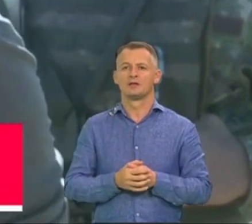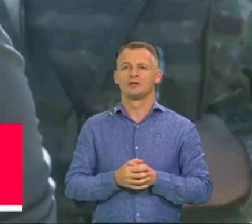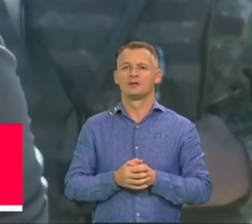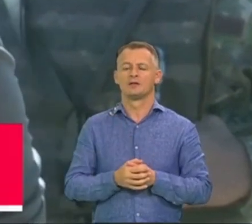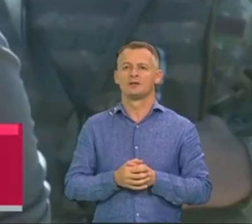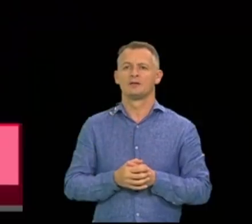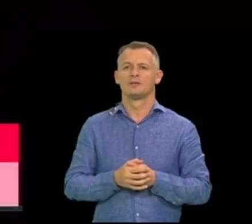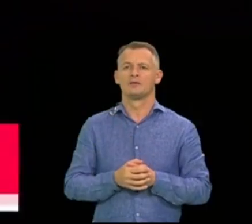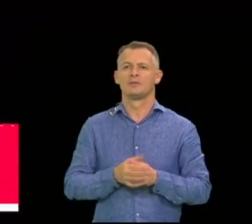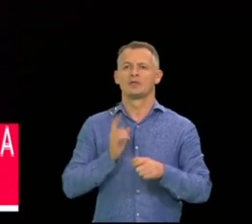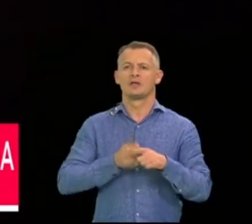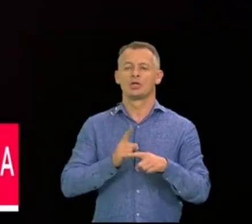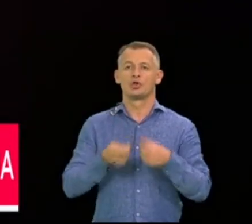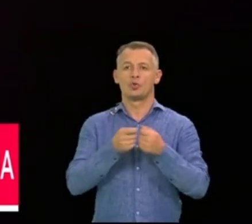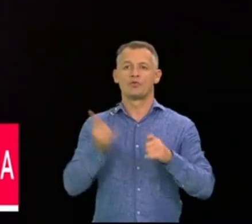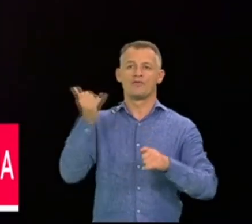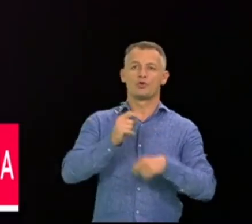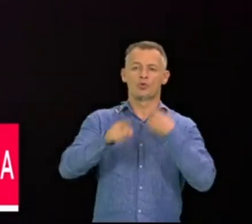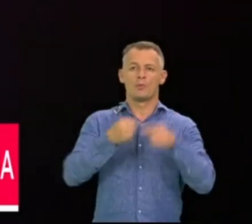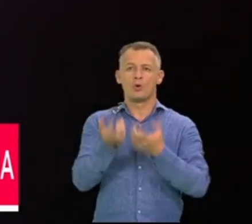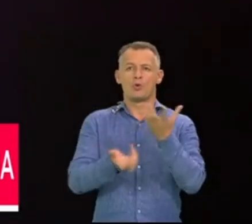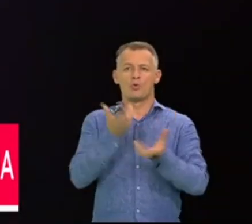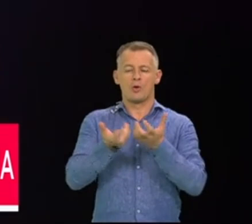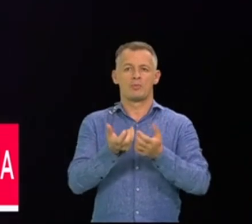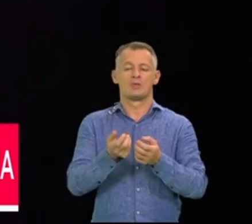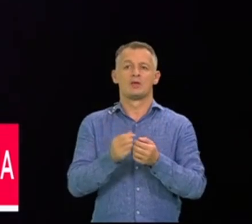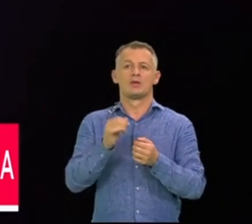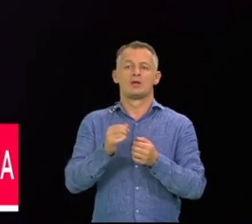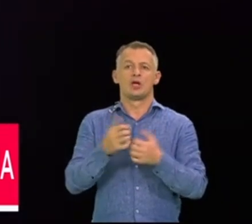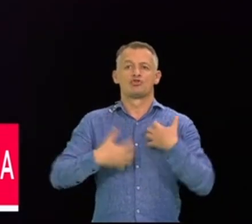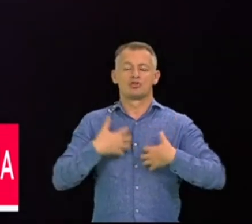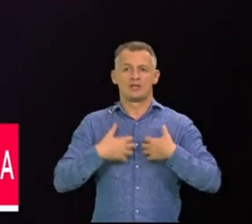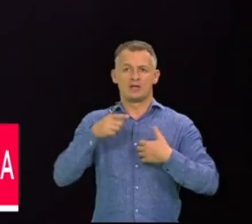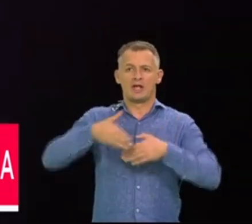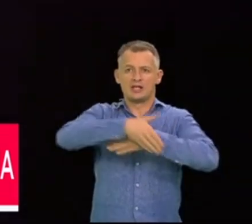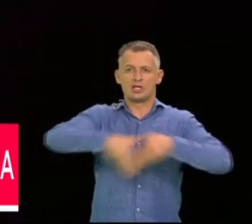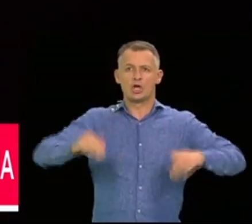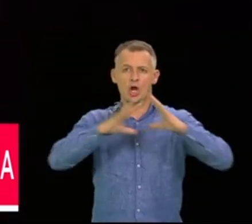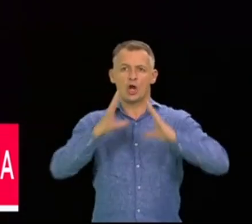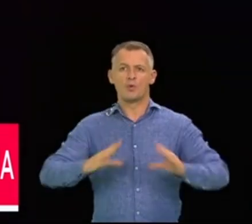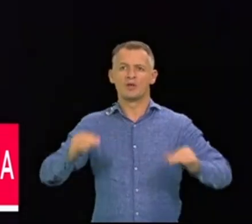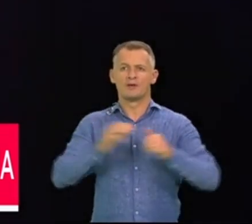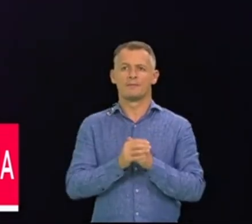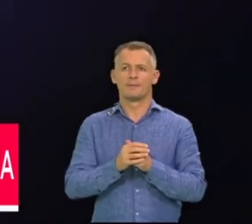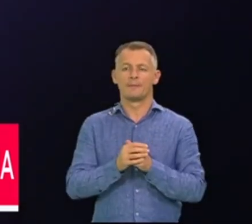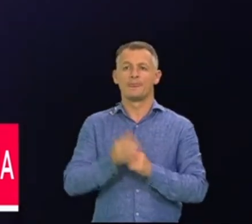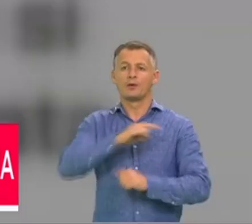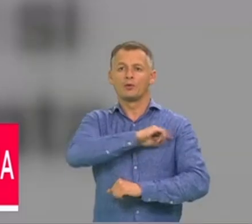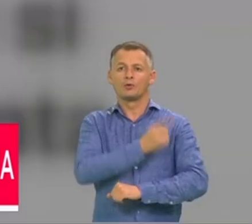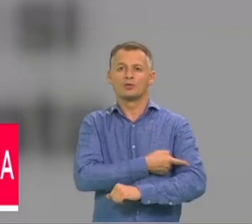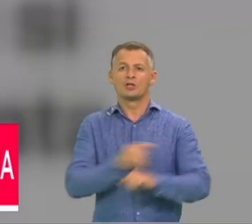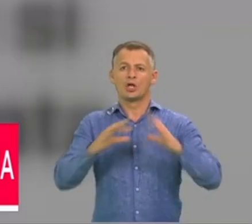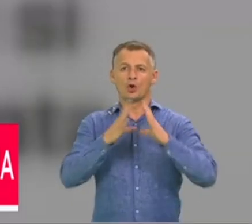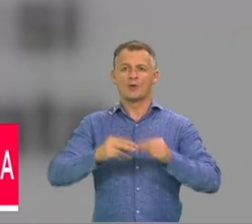materiale metalice. Totul vine după o noapte de foc la granița cu România. Porturile Ren și Ismail au fost atacate cu drone, iar autoritățile de la noi au